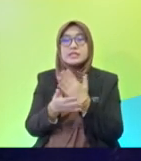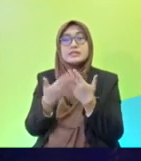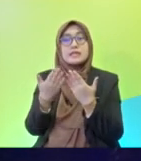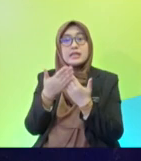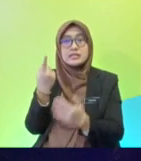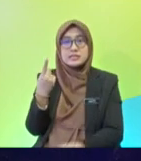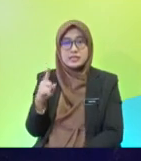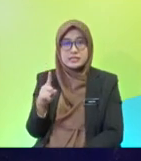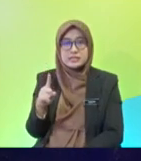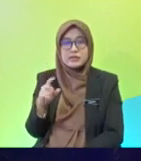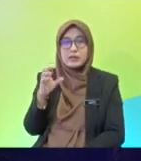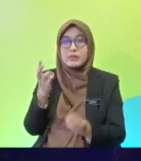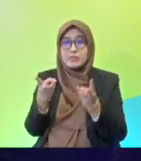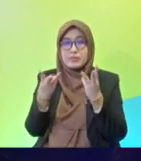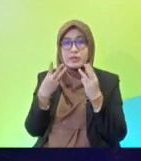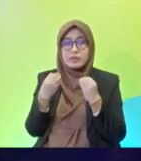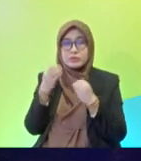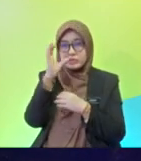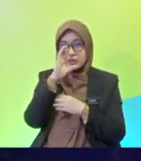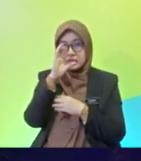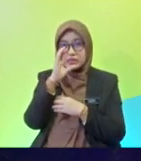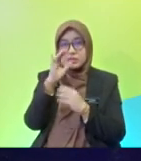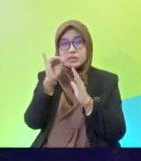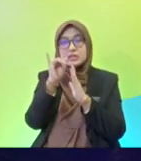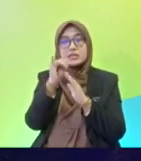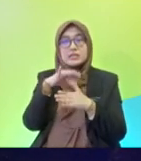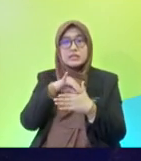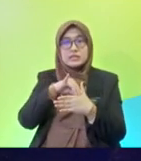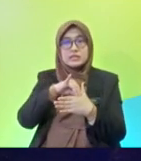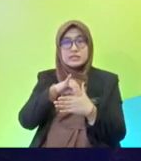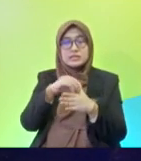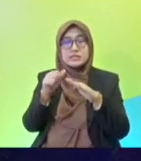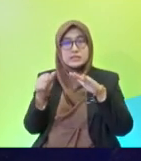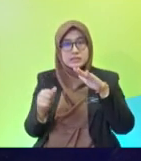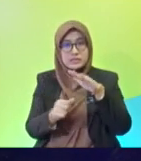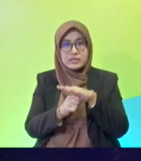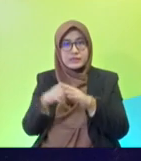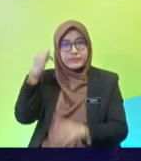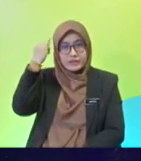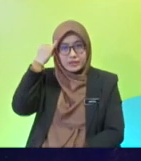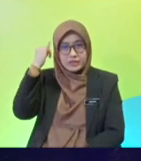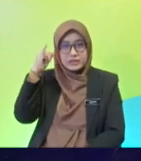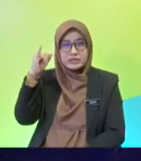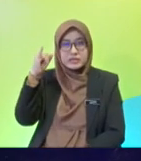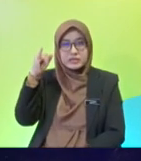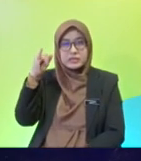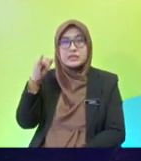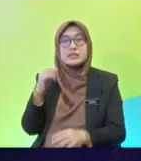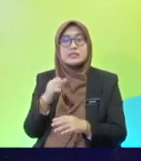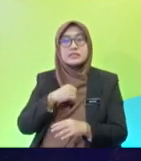itu sendiri tetapi perlulah berdasarkan kepada yang diberikan baiklah